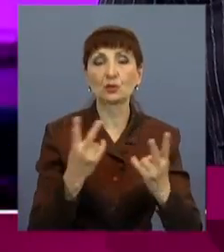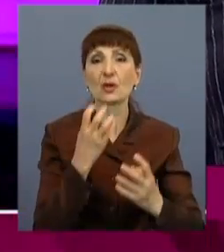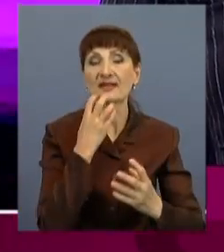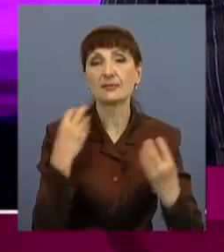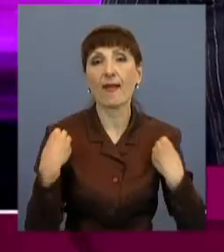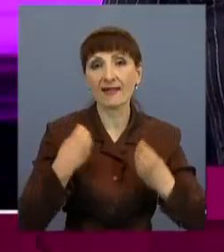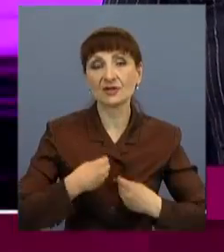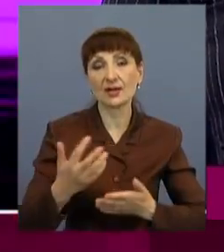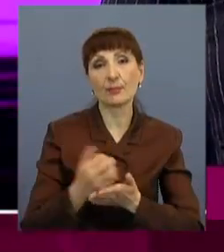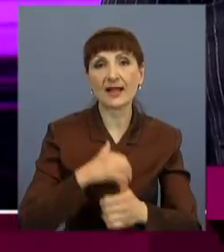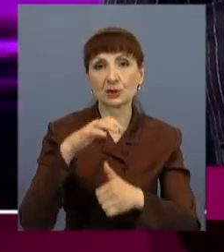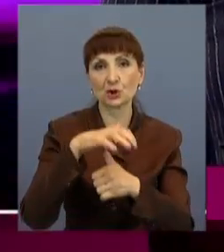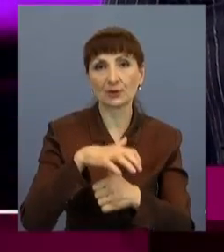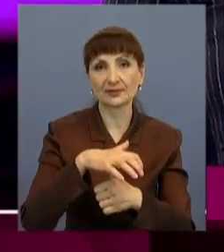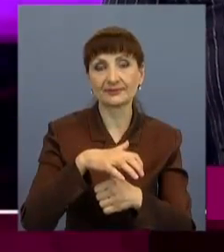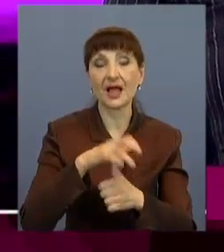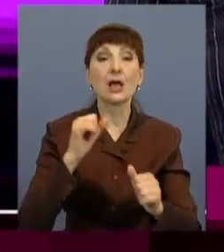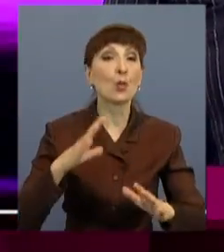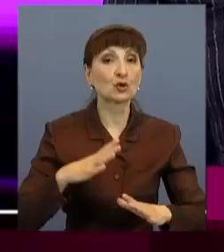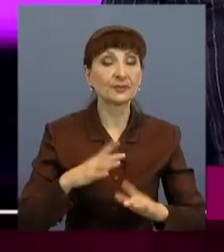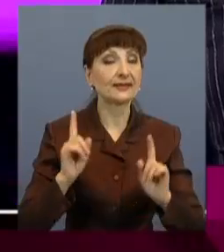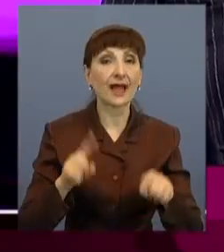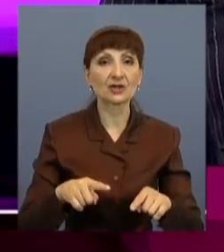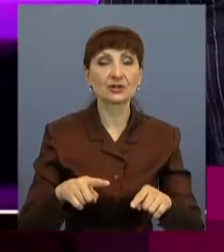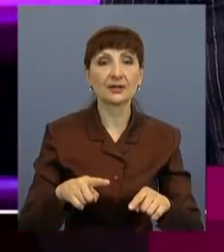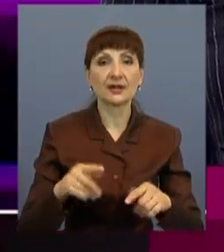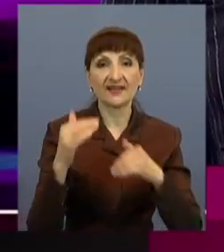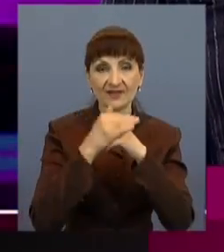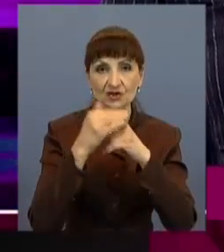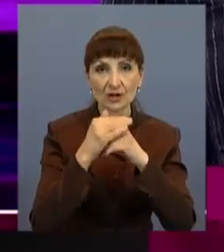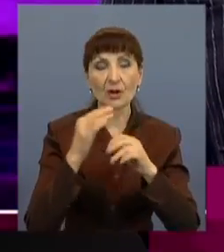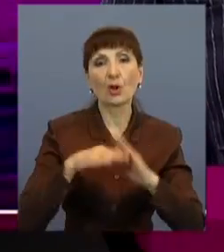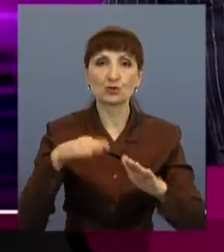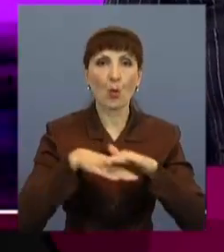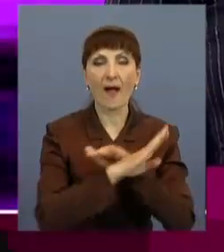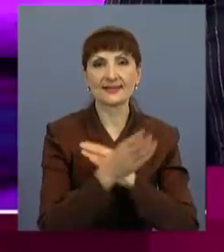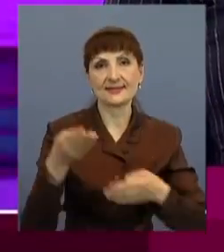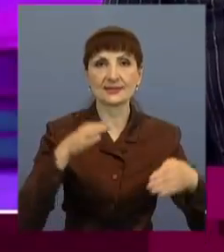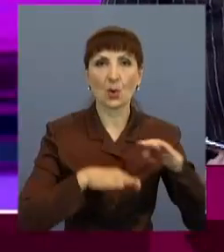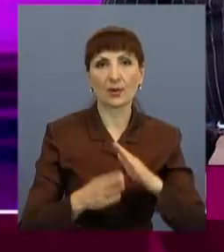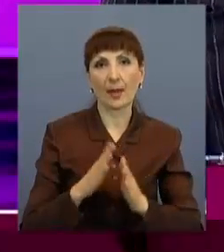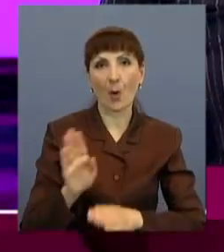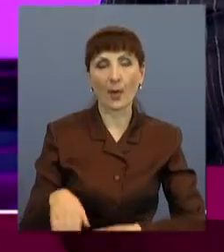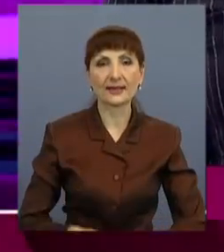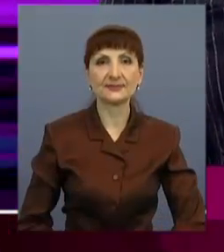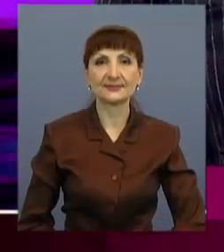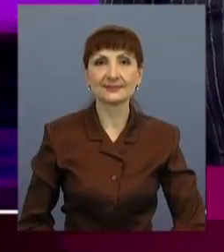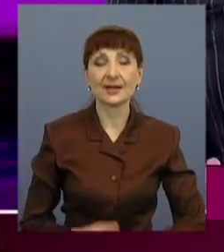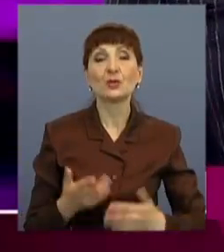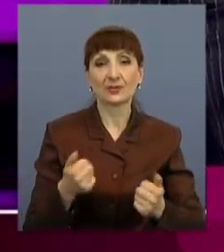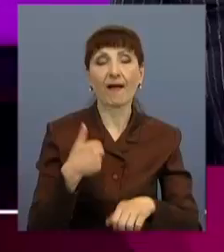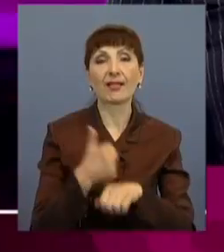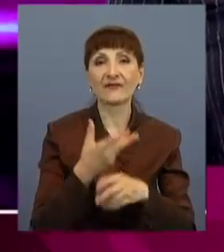одеваться, брать с собой зонтики. Ну и, может быть, даже в вечерние часы уже покидать горные районы. Да, главное